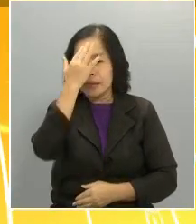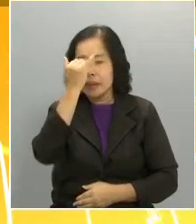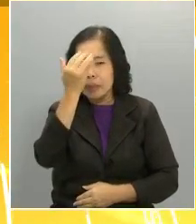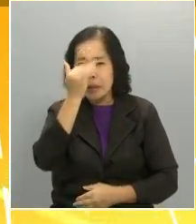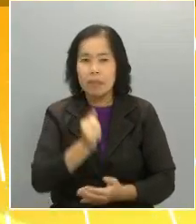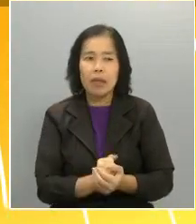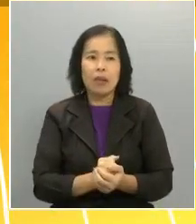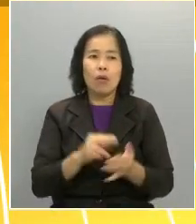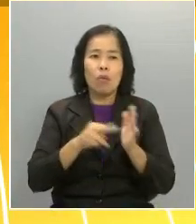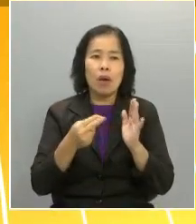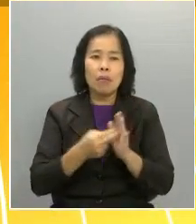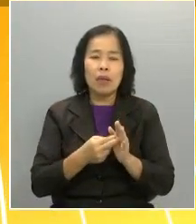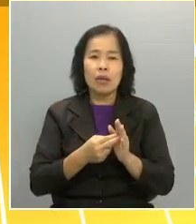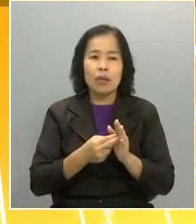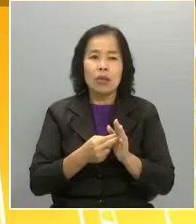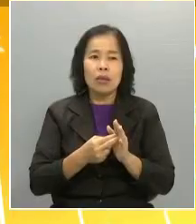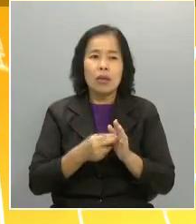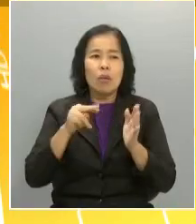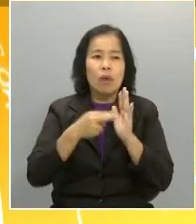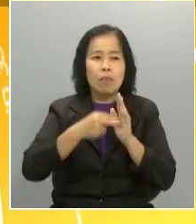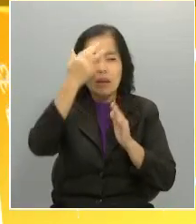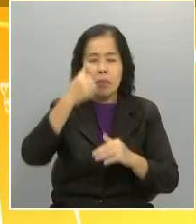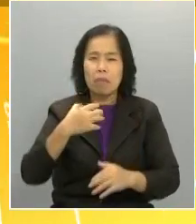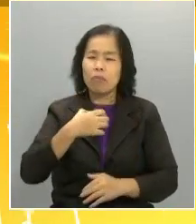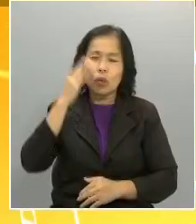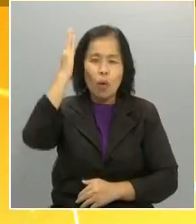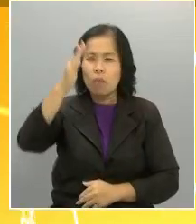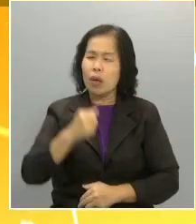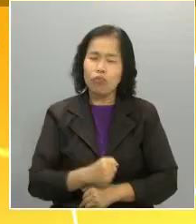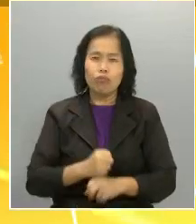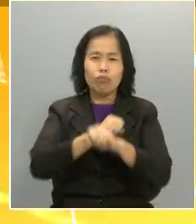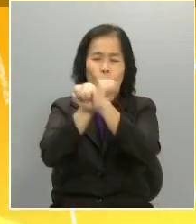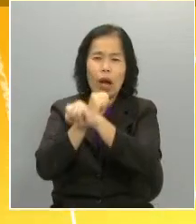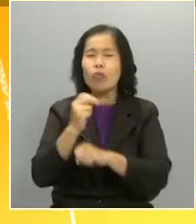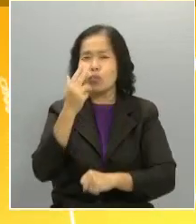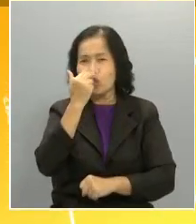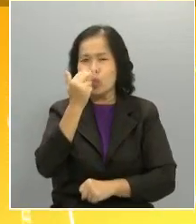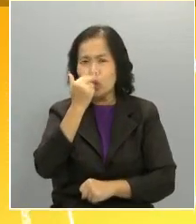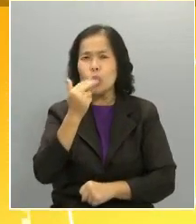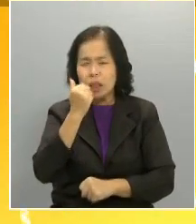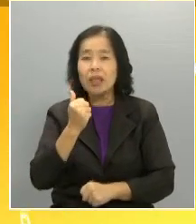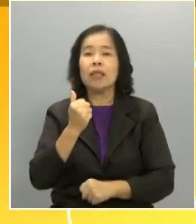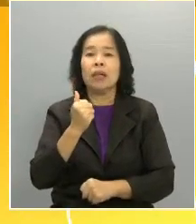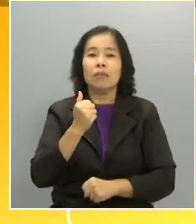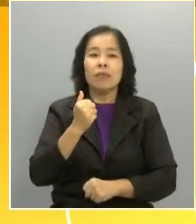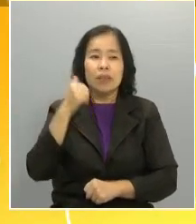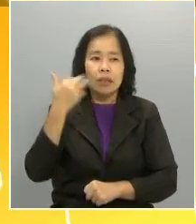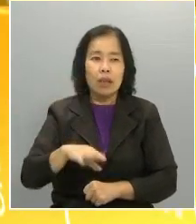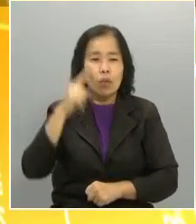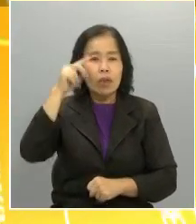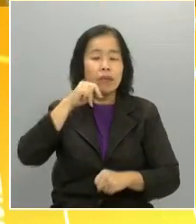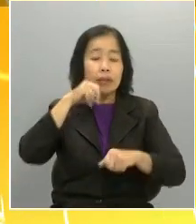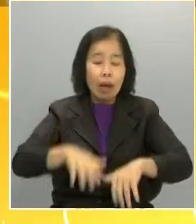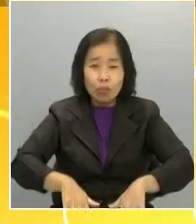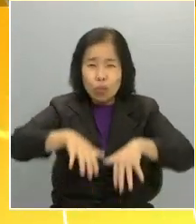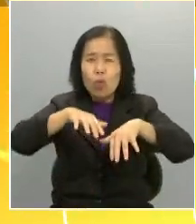องเซฟตัวด้วยเพราะว่ามันไม่มีใครอยากให้เกิดขึ้นนะครับเหตุการณ์อย่างนี้เราต้องระมัดระวังตัวด้วยครับเพราะน้ำมันท่วมมันแก้ไ